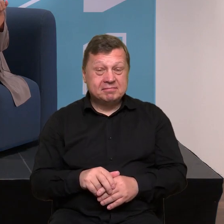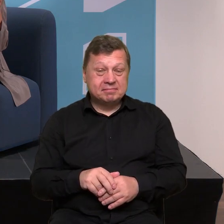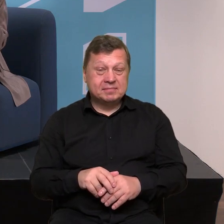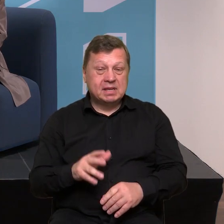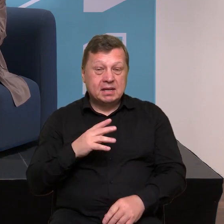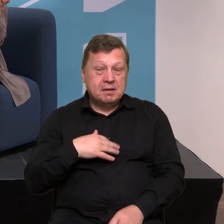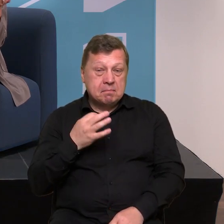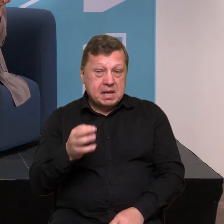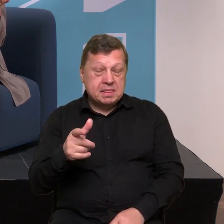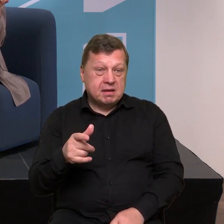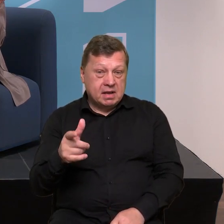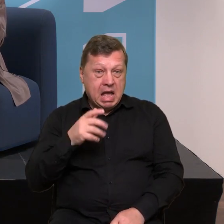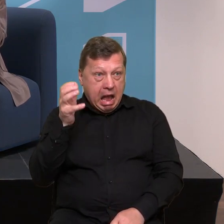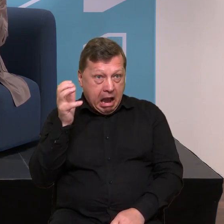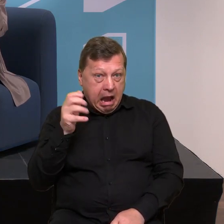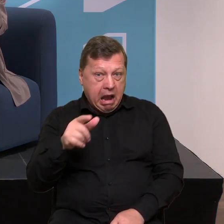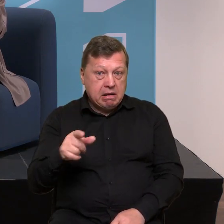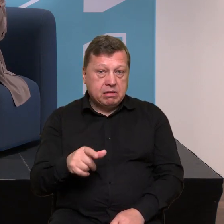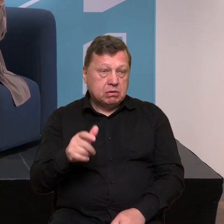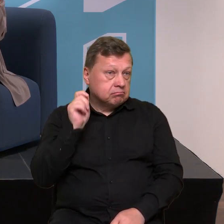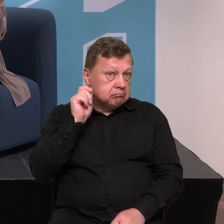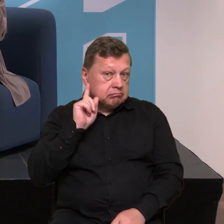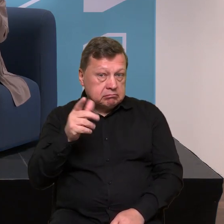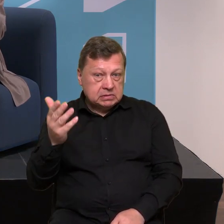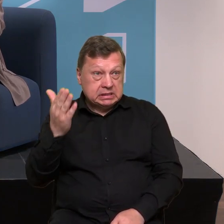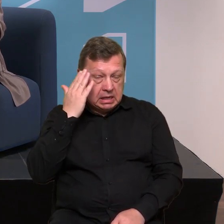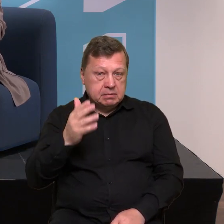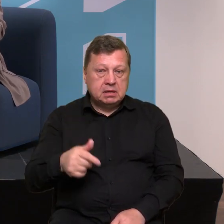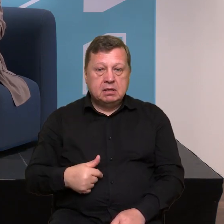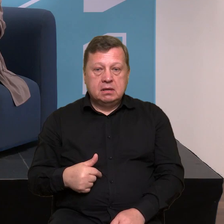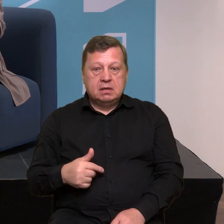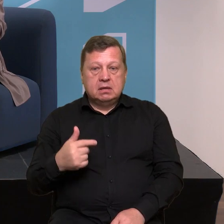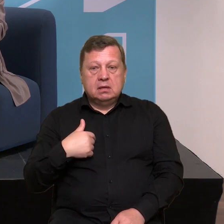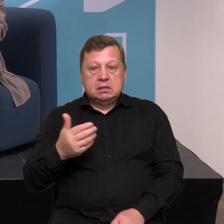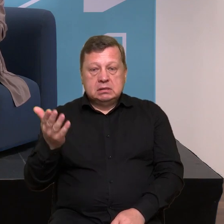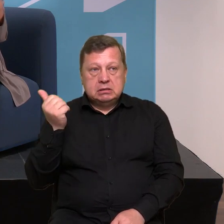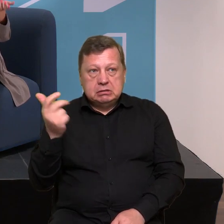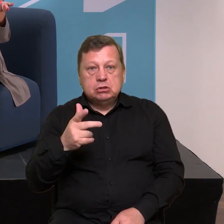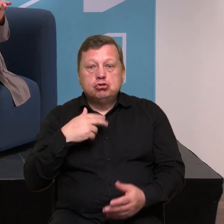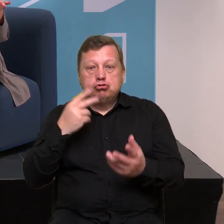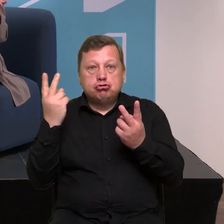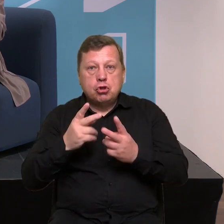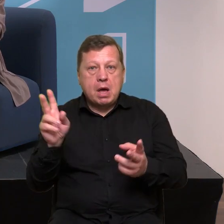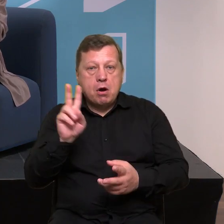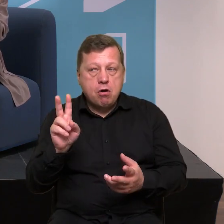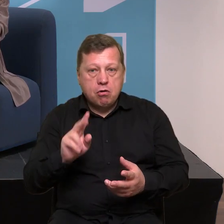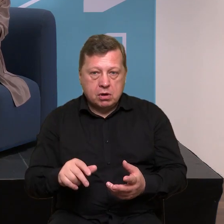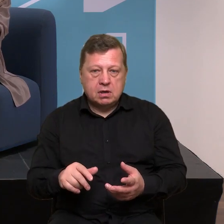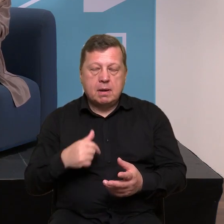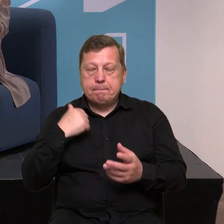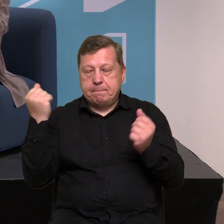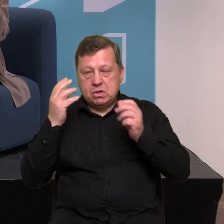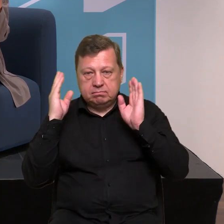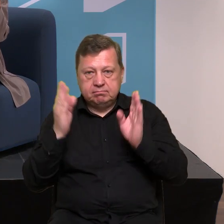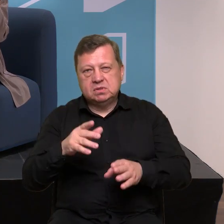się zapytałam, czy znam autorów i autorki z Czech? Kogo czytam? Oczywiście jestem mocno